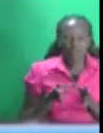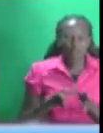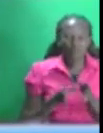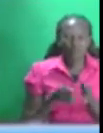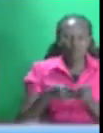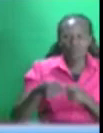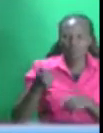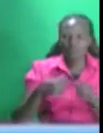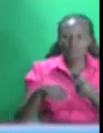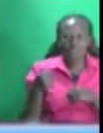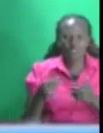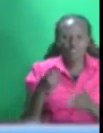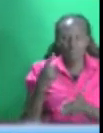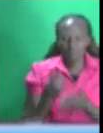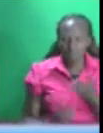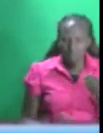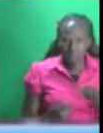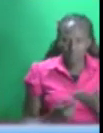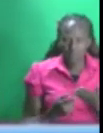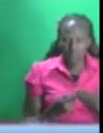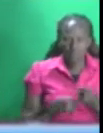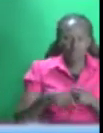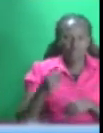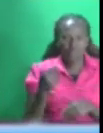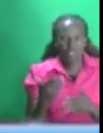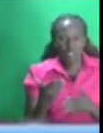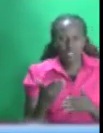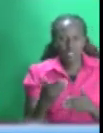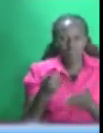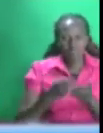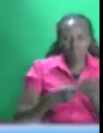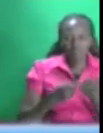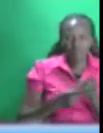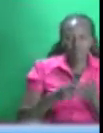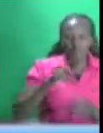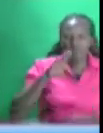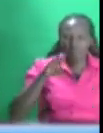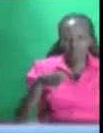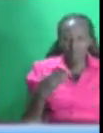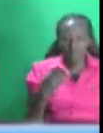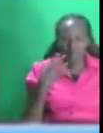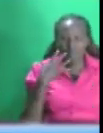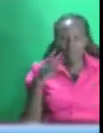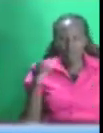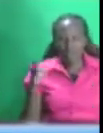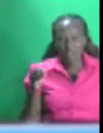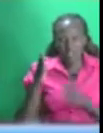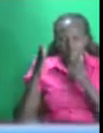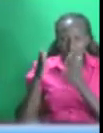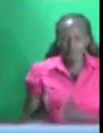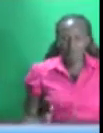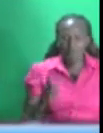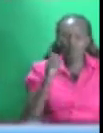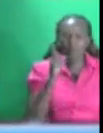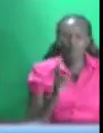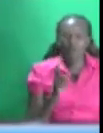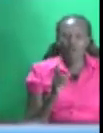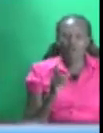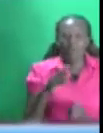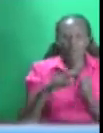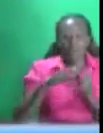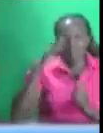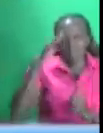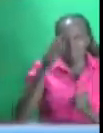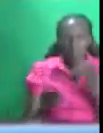yao kwa madalali ambao wanawanunulia kwa bei ya shilingi 1400 kwa kila gunia la kilo 90.